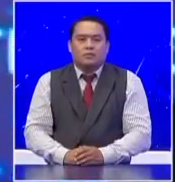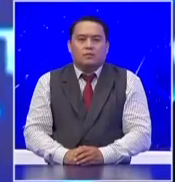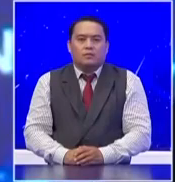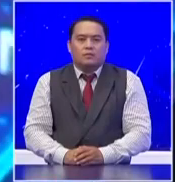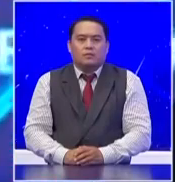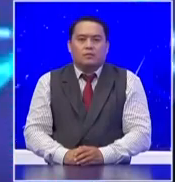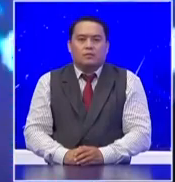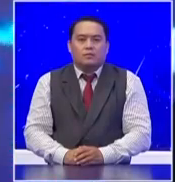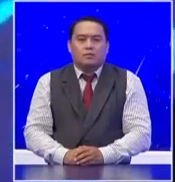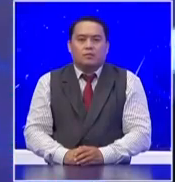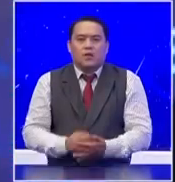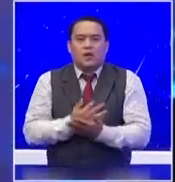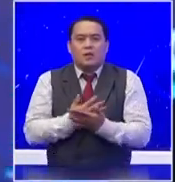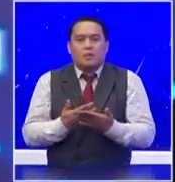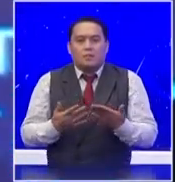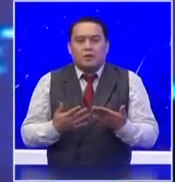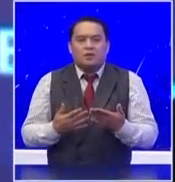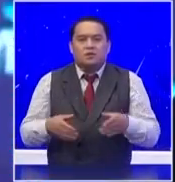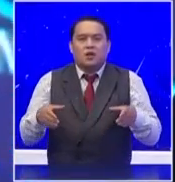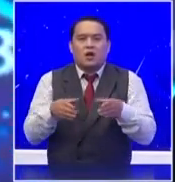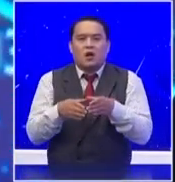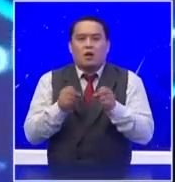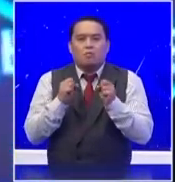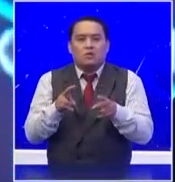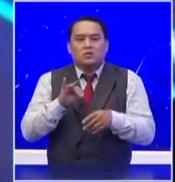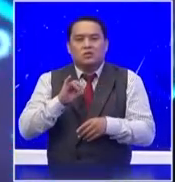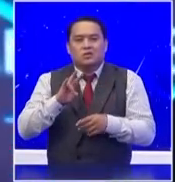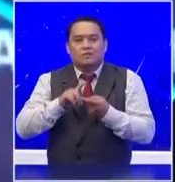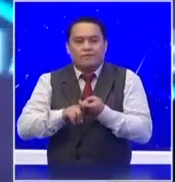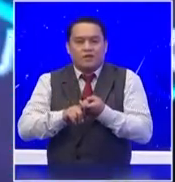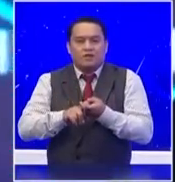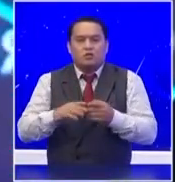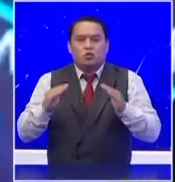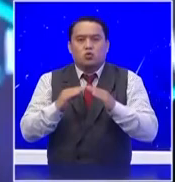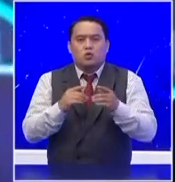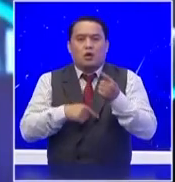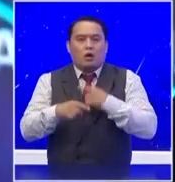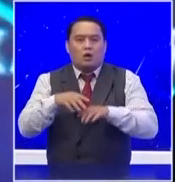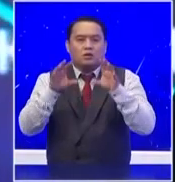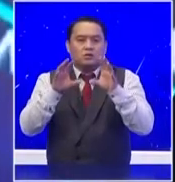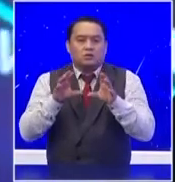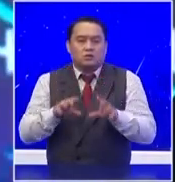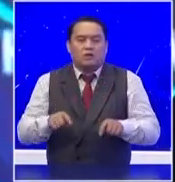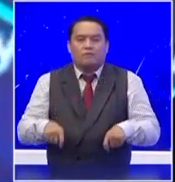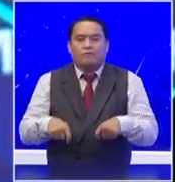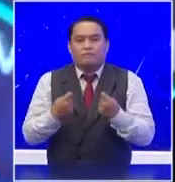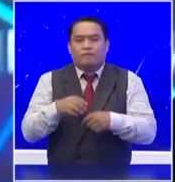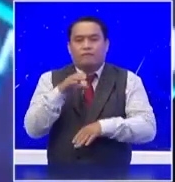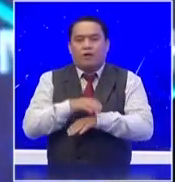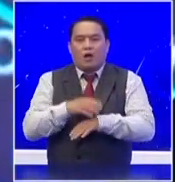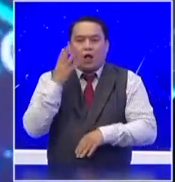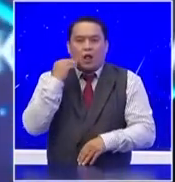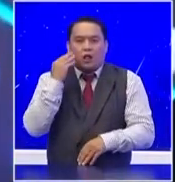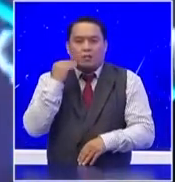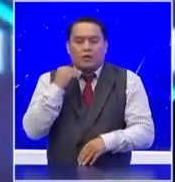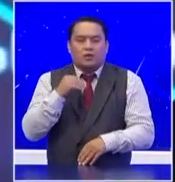к сожалению... Әдеттегідей бірнеше өңірден жиналған қонақтар қауіпті инфекцияны өз үйлеріне алып барады. Мұндай заңбұзу фактілері Алматы қаласы, Түркістан,